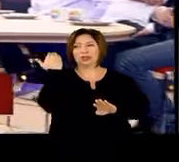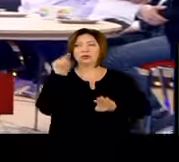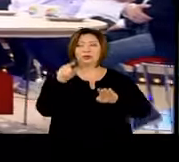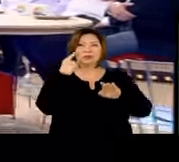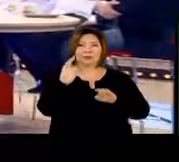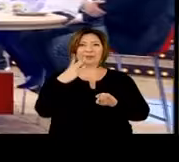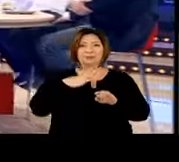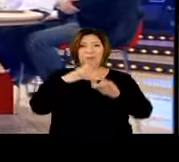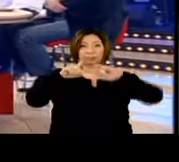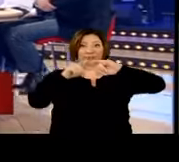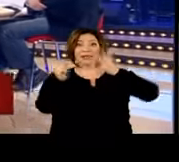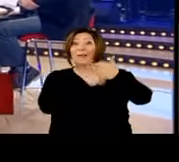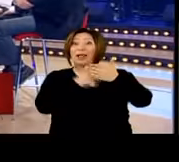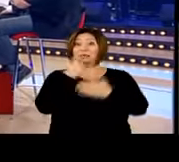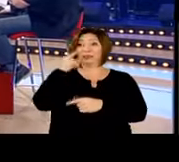şunu göstermek istiyorum.